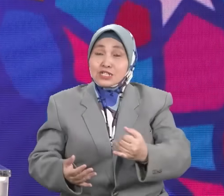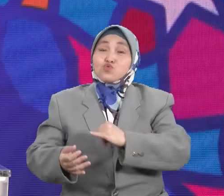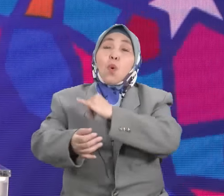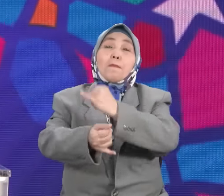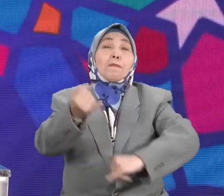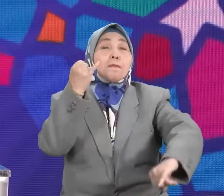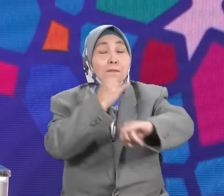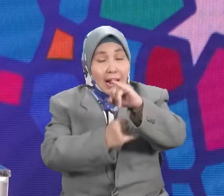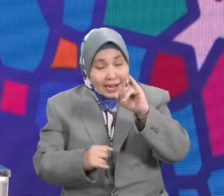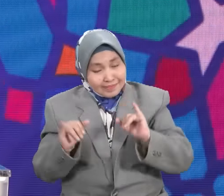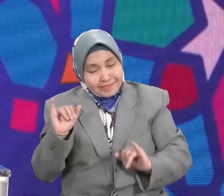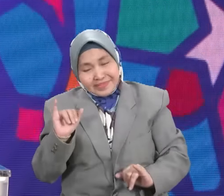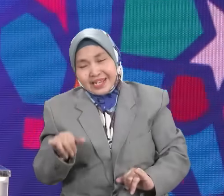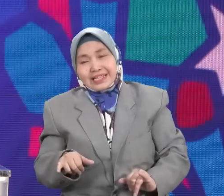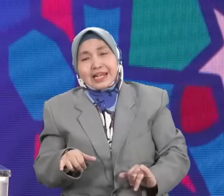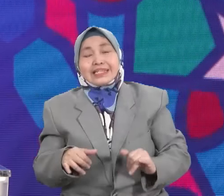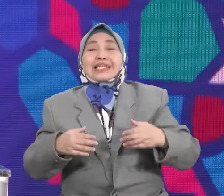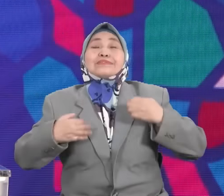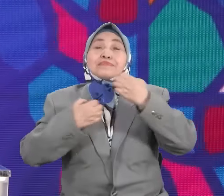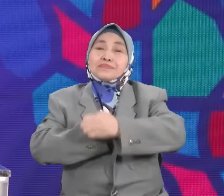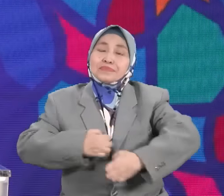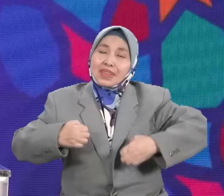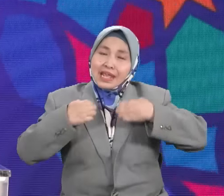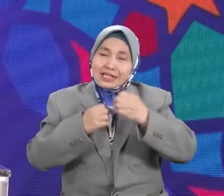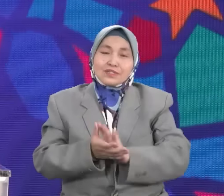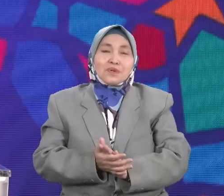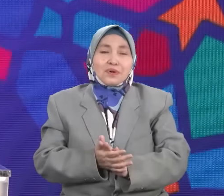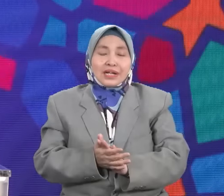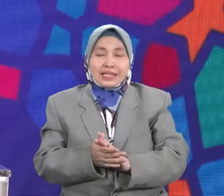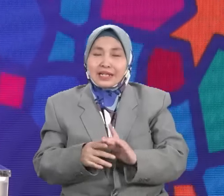menggunakan apa tuh ya Subhanallah